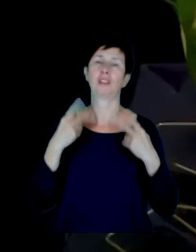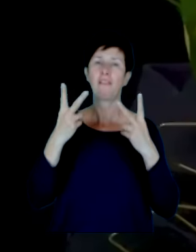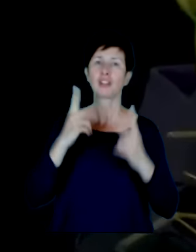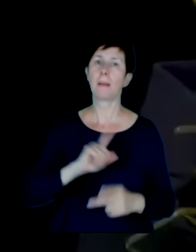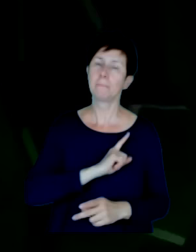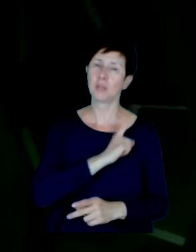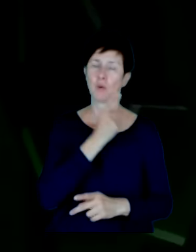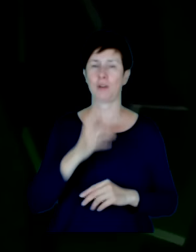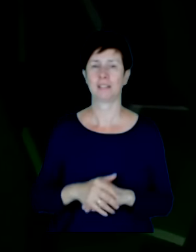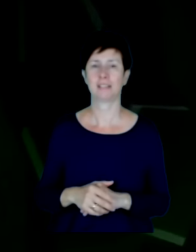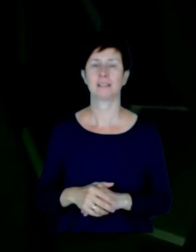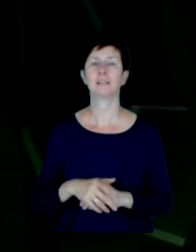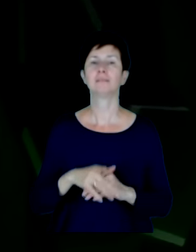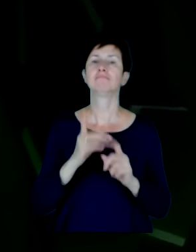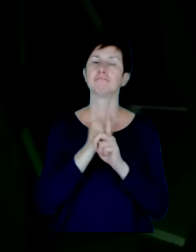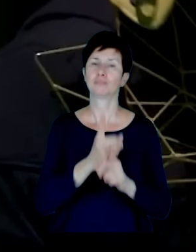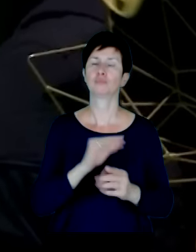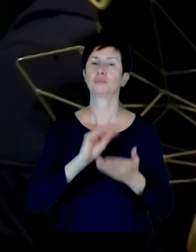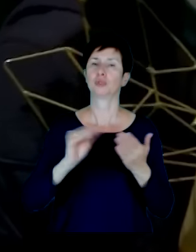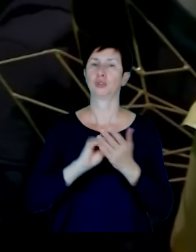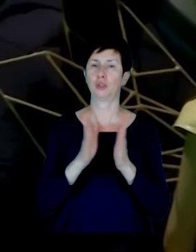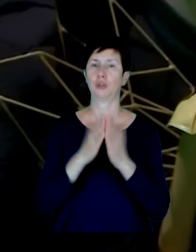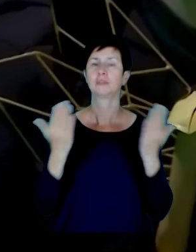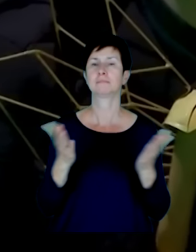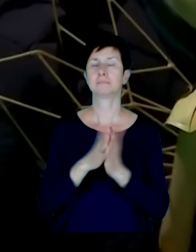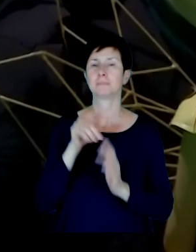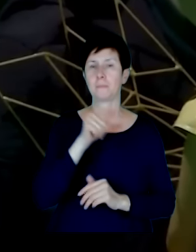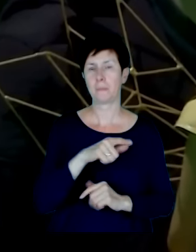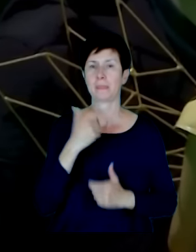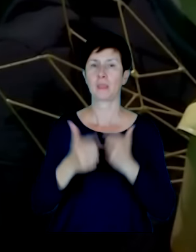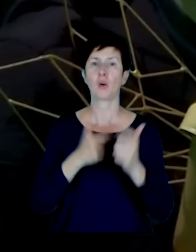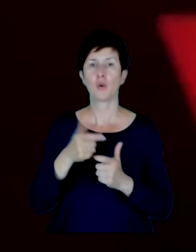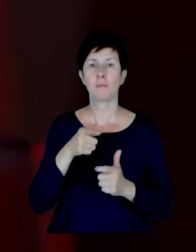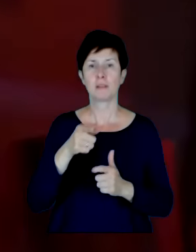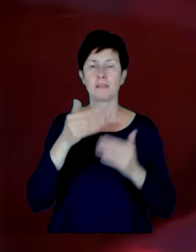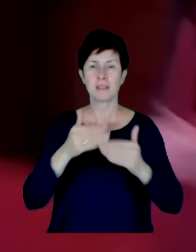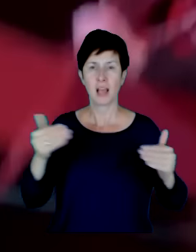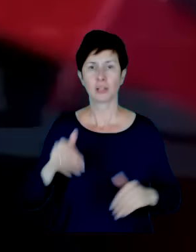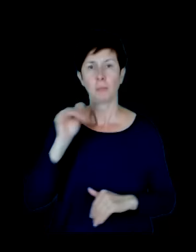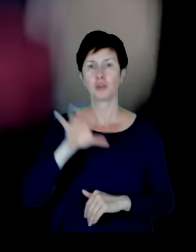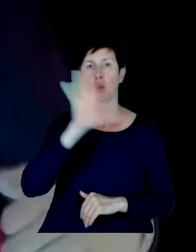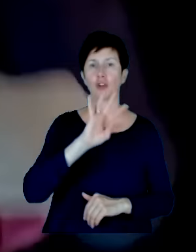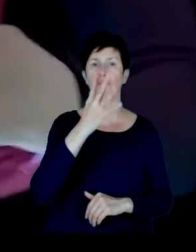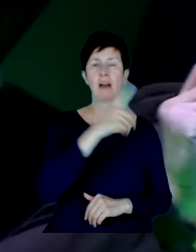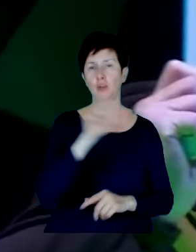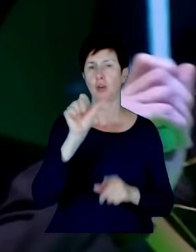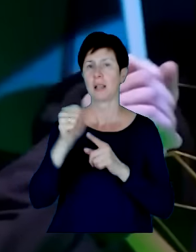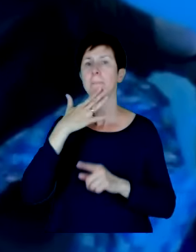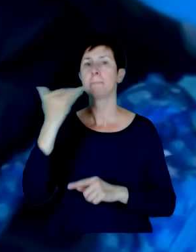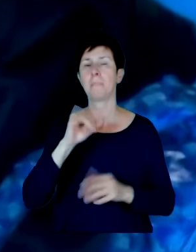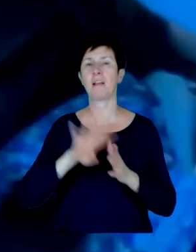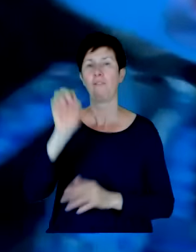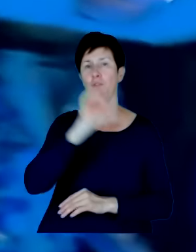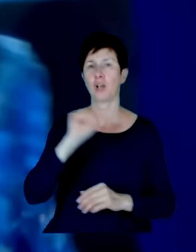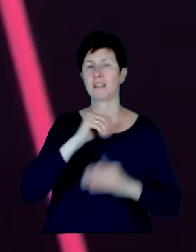Luna powstał na podstawie książek norweskiej pisarki lisy aisato można go zobaczyć od 4 do 11 maja we wrocławskim Teatrze Lalek ale